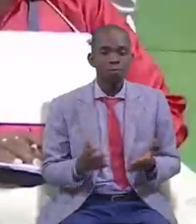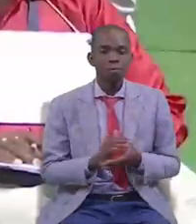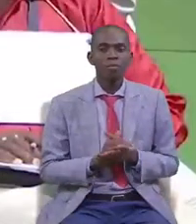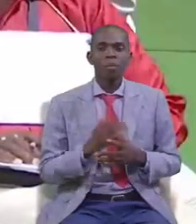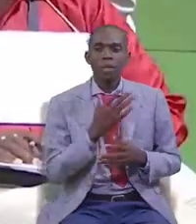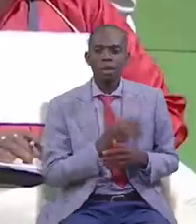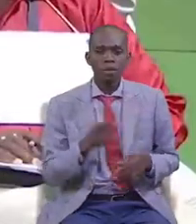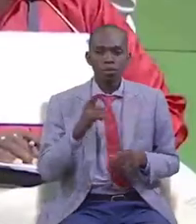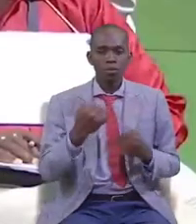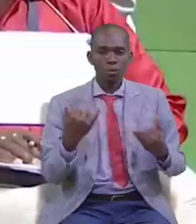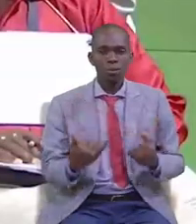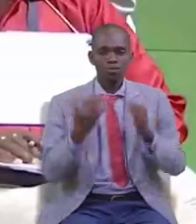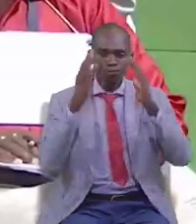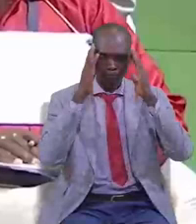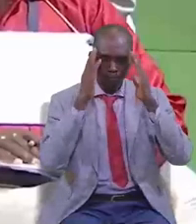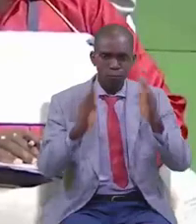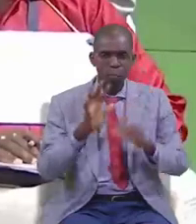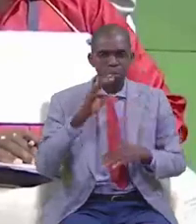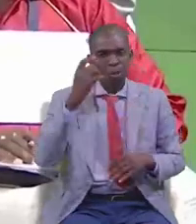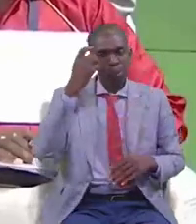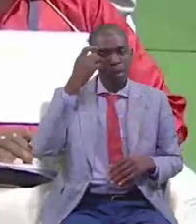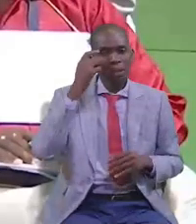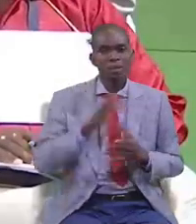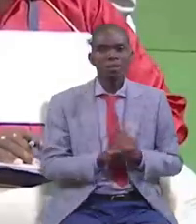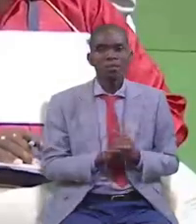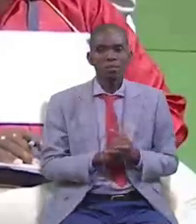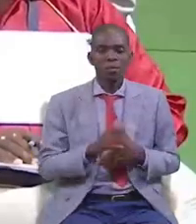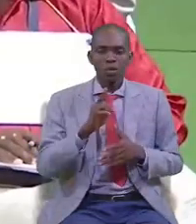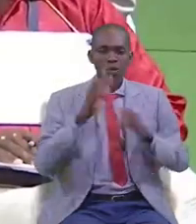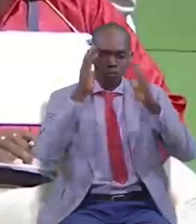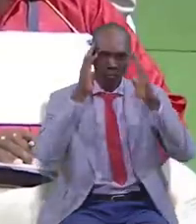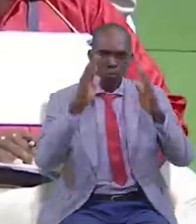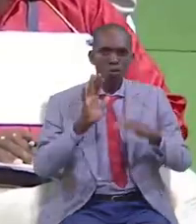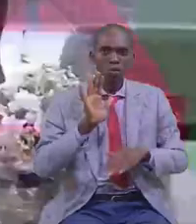Et tu concentres ta pensée. Tu concentres ton cœur.